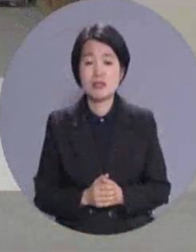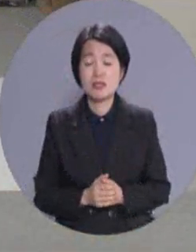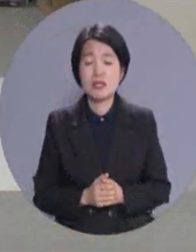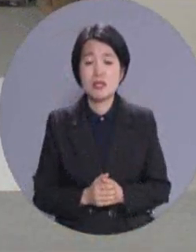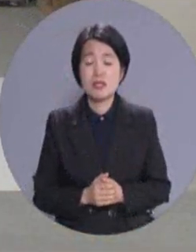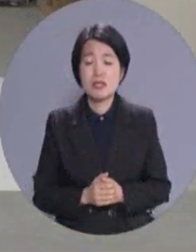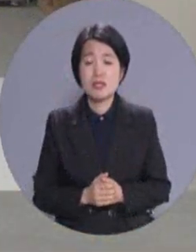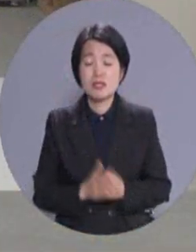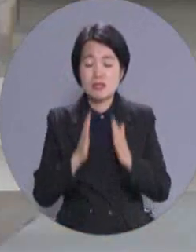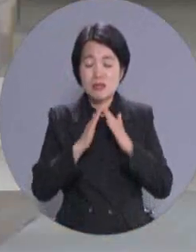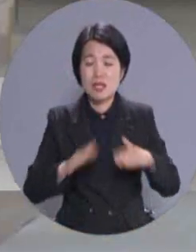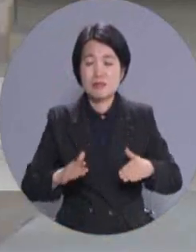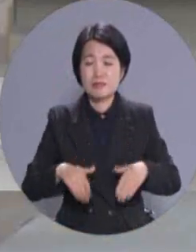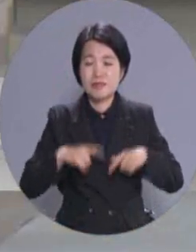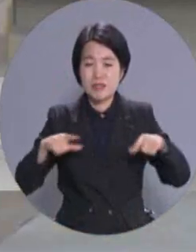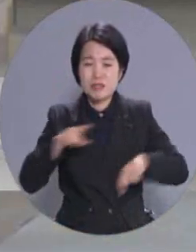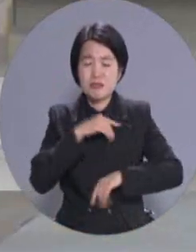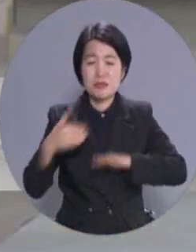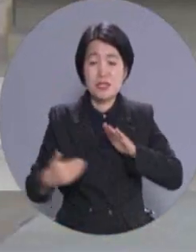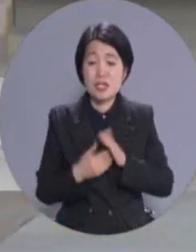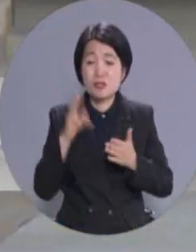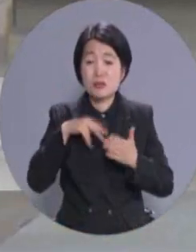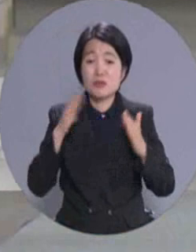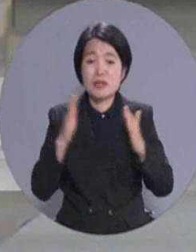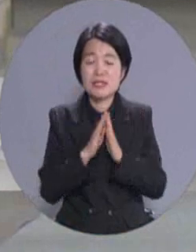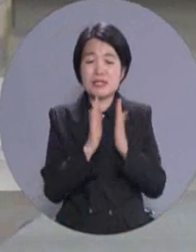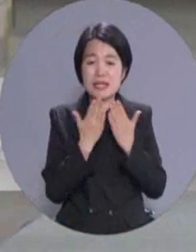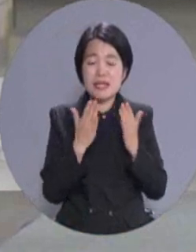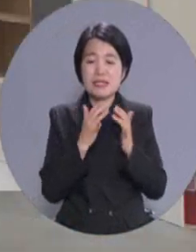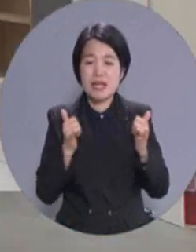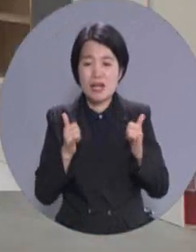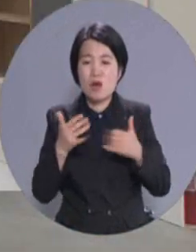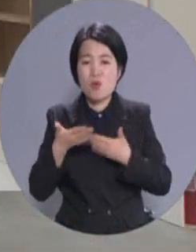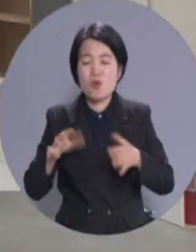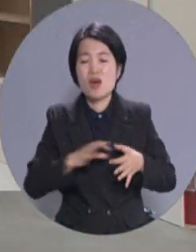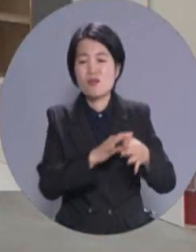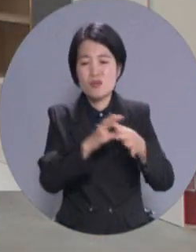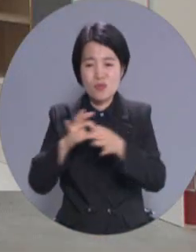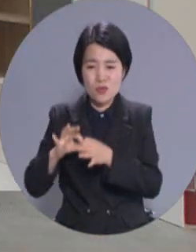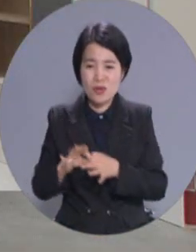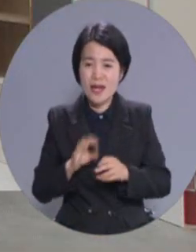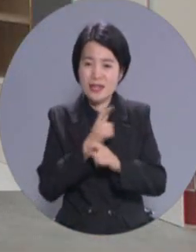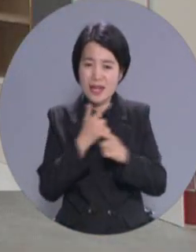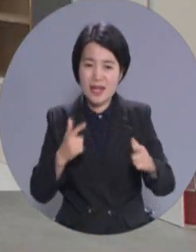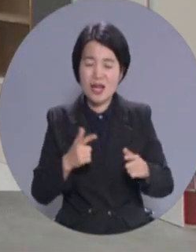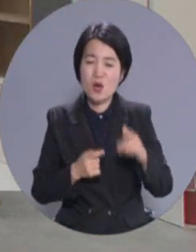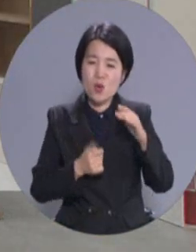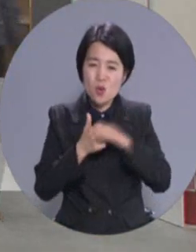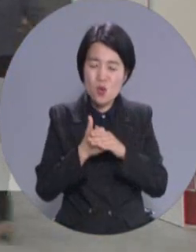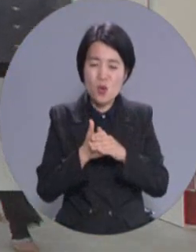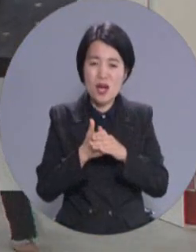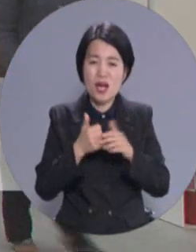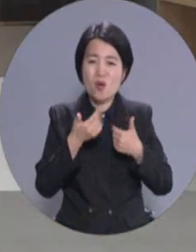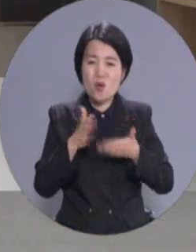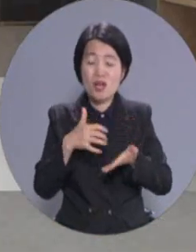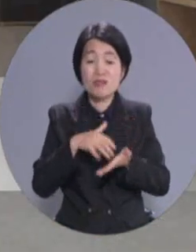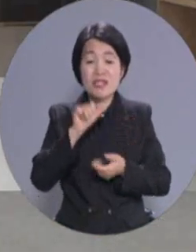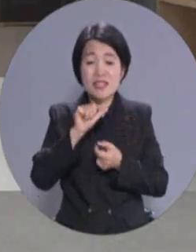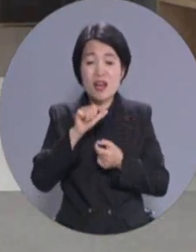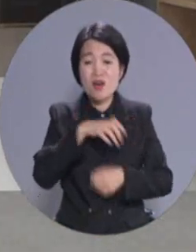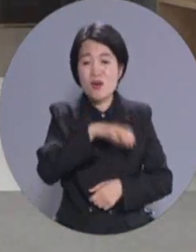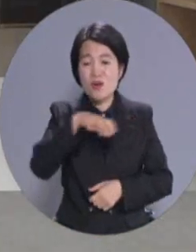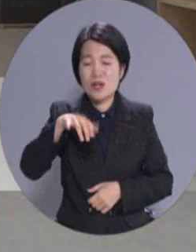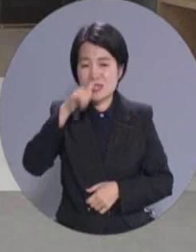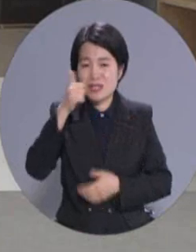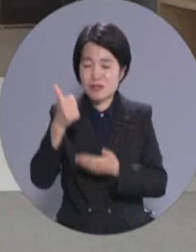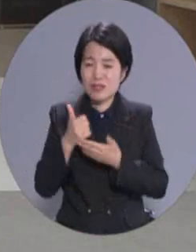순천시는 전남 최대규모인 신대 도서관이 책과 사람 공간을 잇는 다양하고 이색적인 다섯가지 의 공간에서